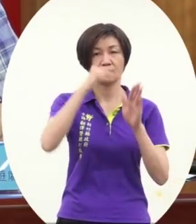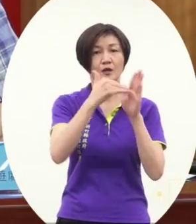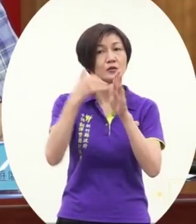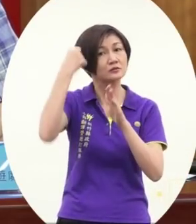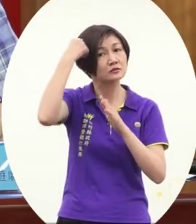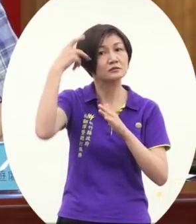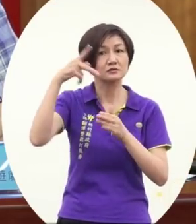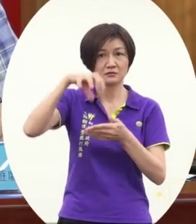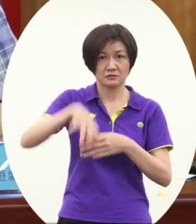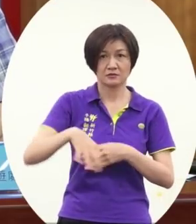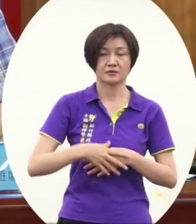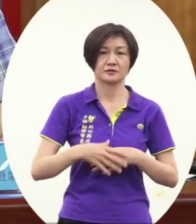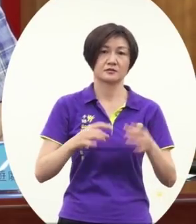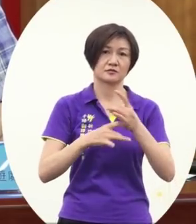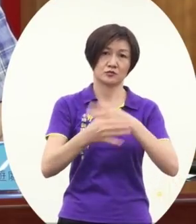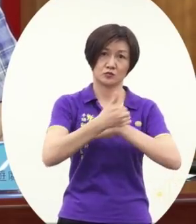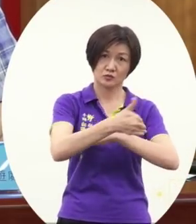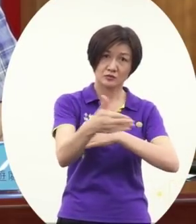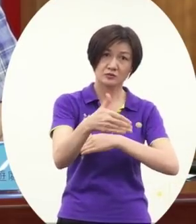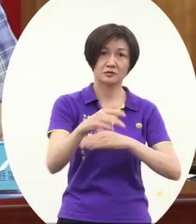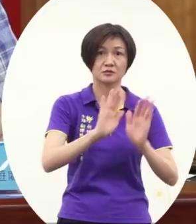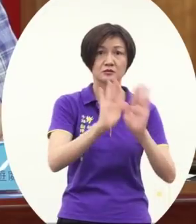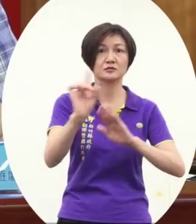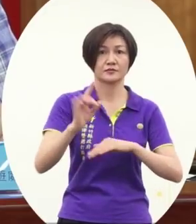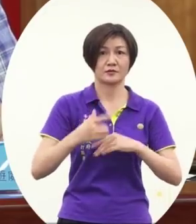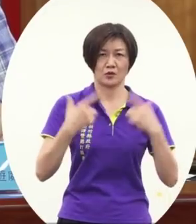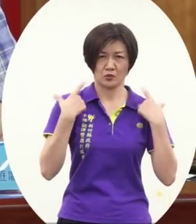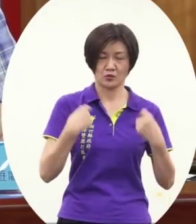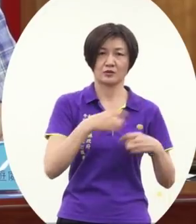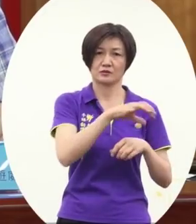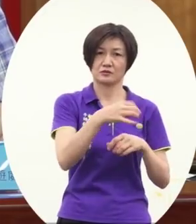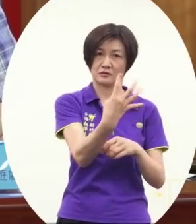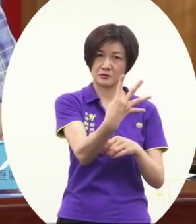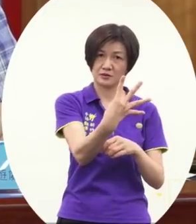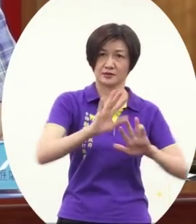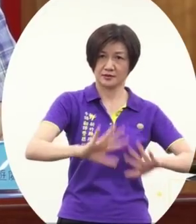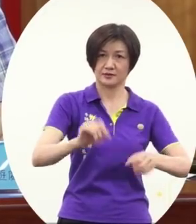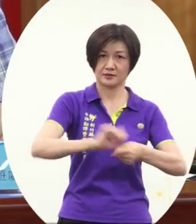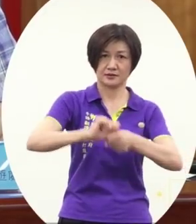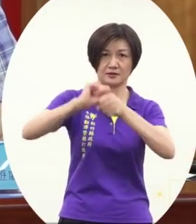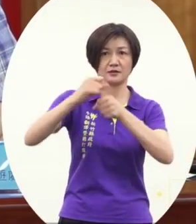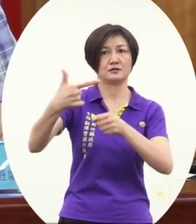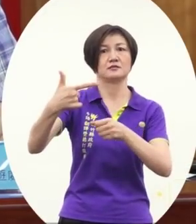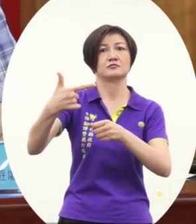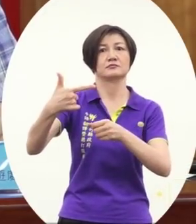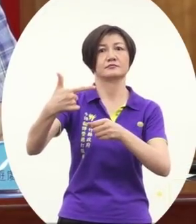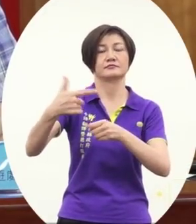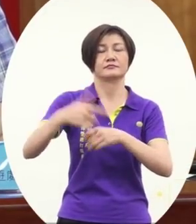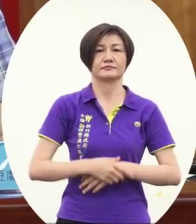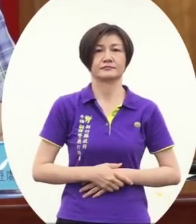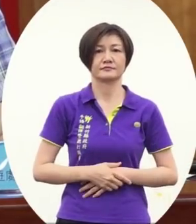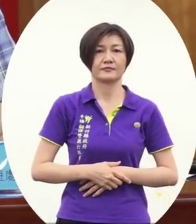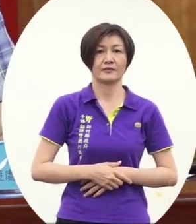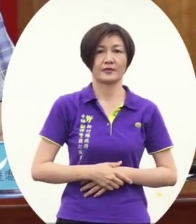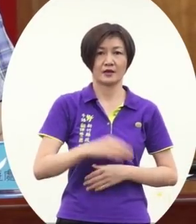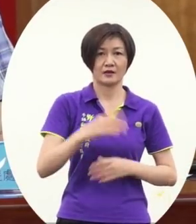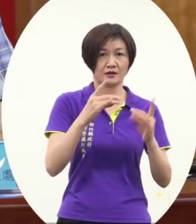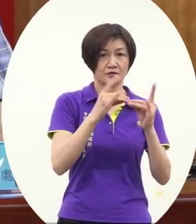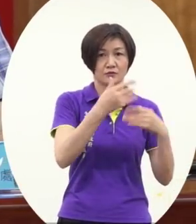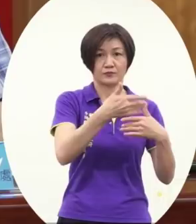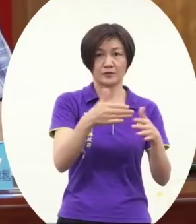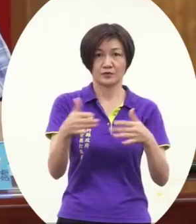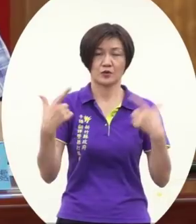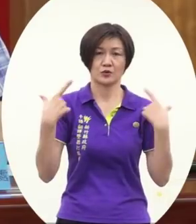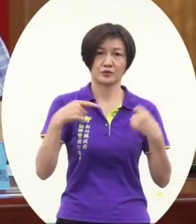实我们新竹县政府的防疫旅馆由原来的4间的旅馆已经扩充为6间旅馆， 房间数的部分由原来